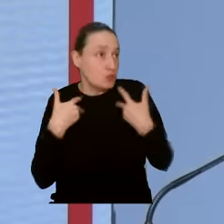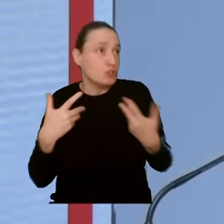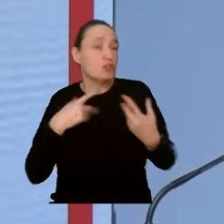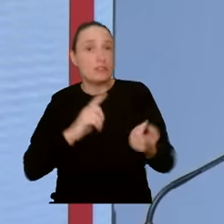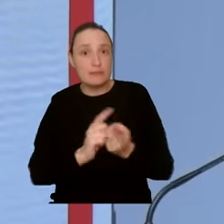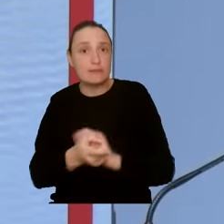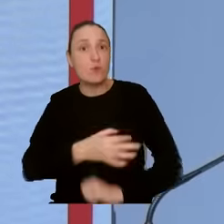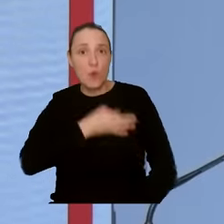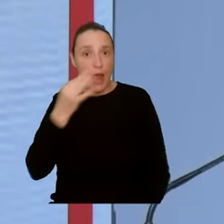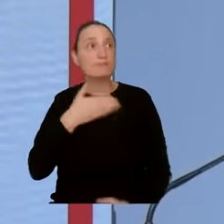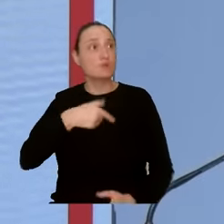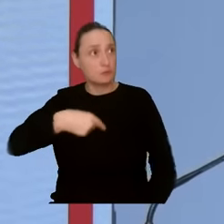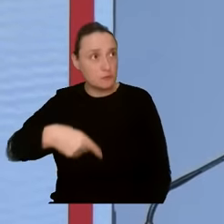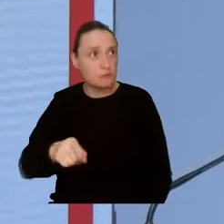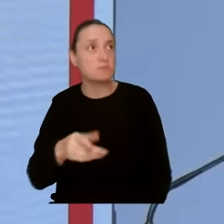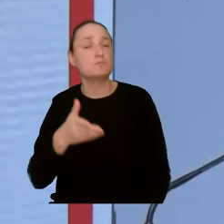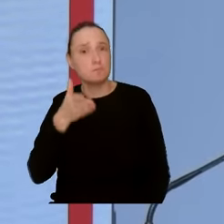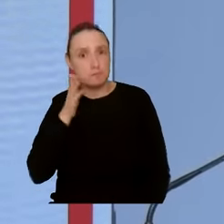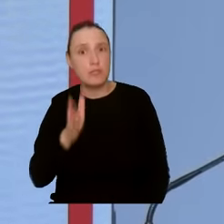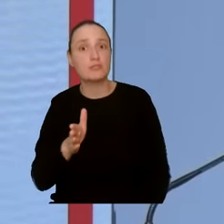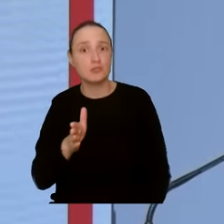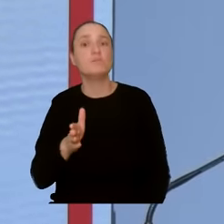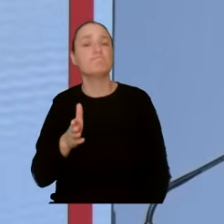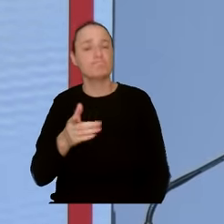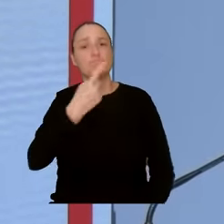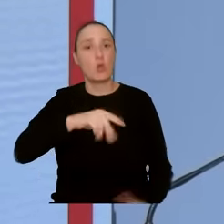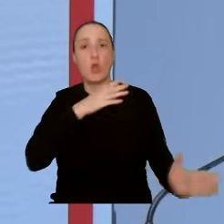nawet stosunkowo tylko bliskim, uchwalić